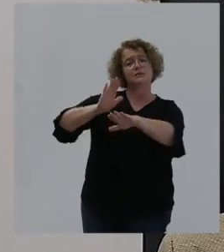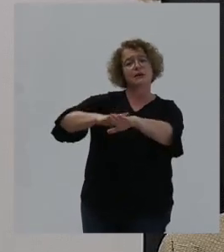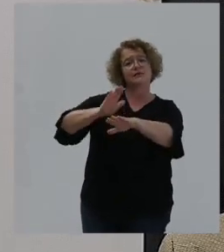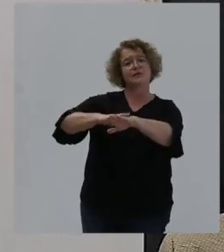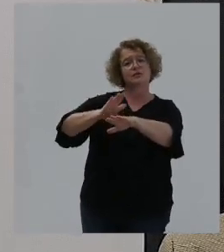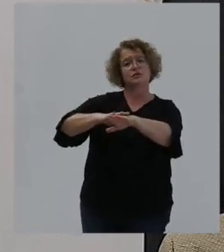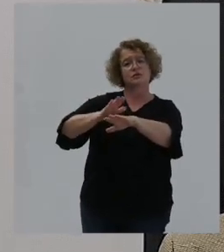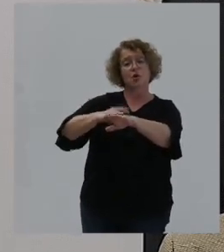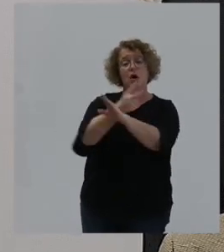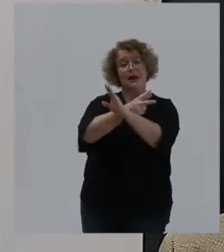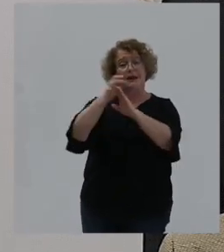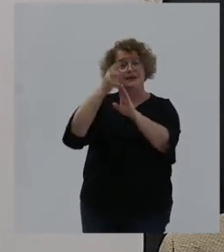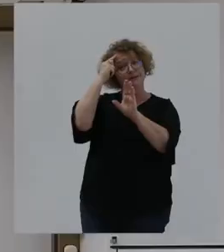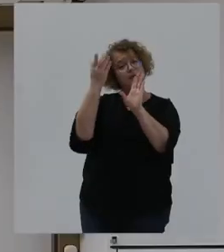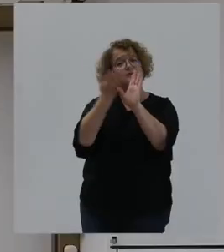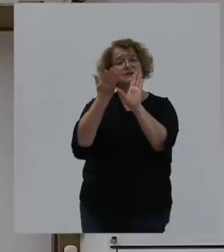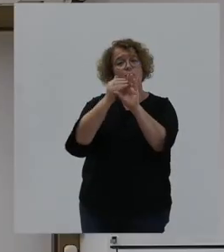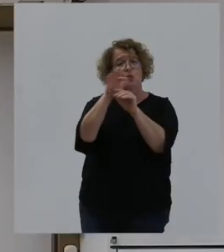de risques psychosociaux.